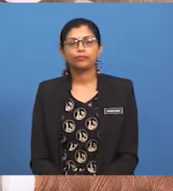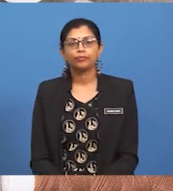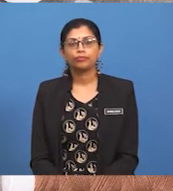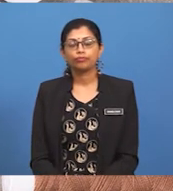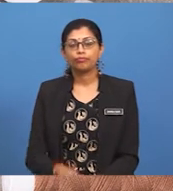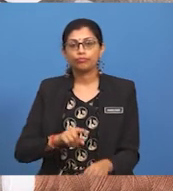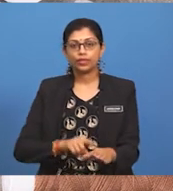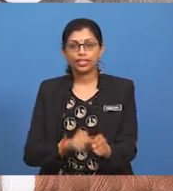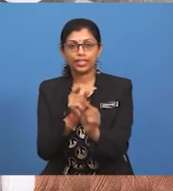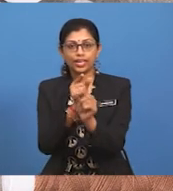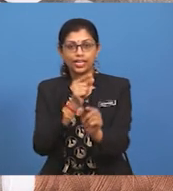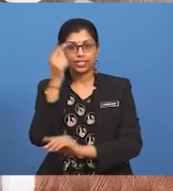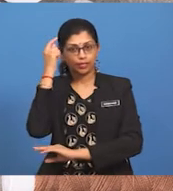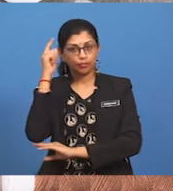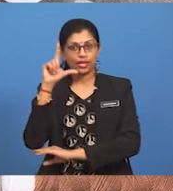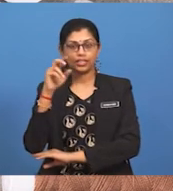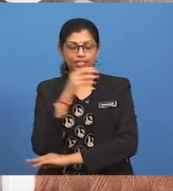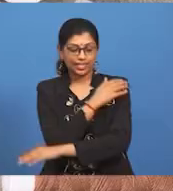kepala lengan.